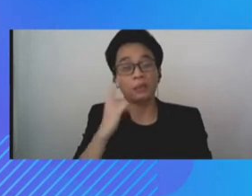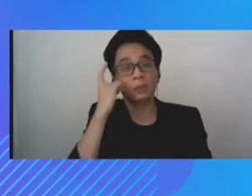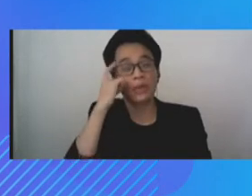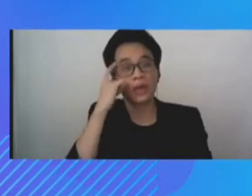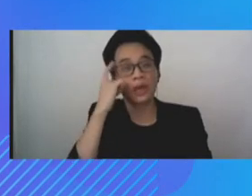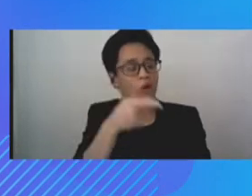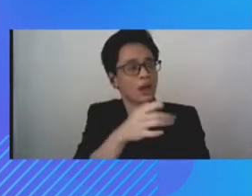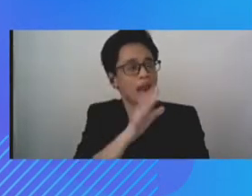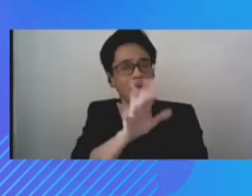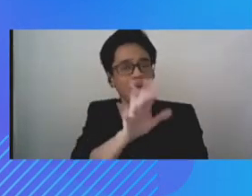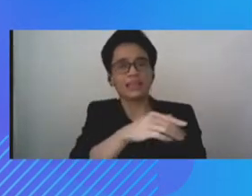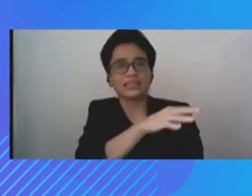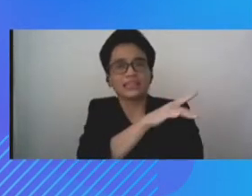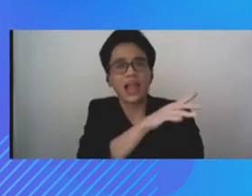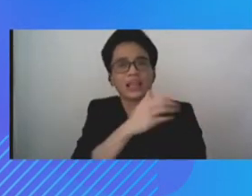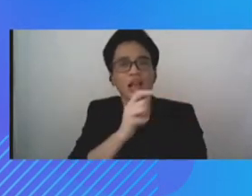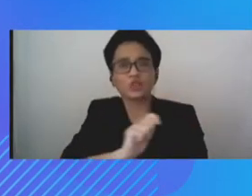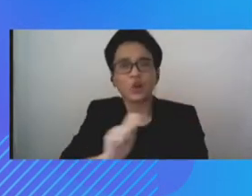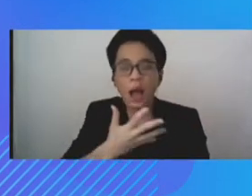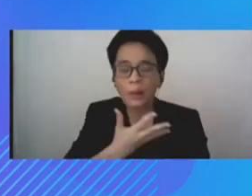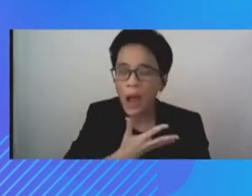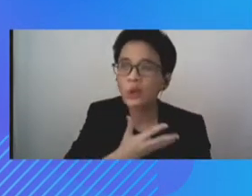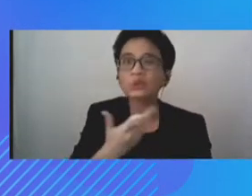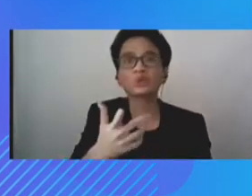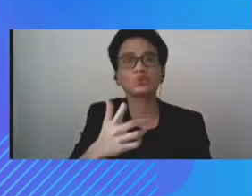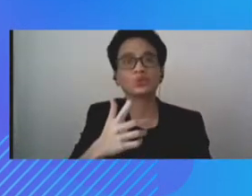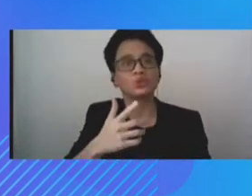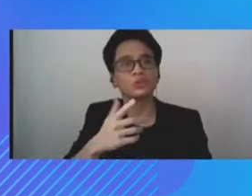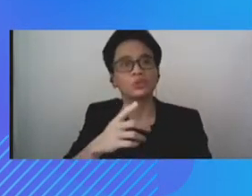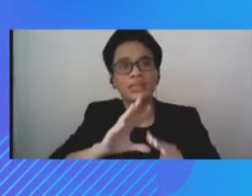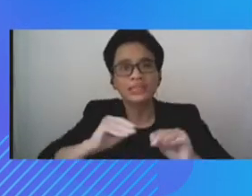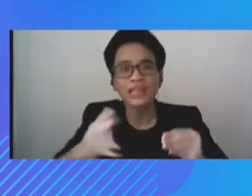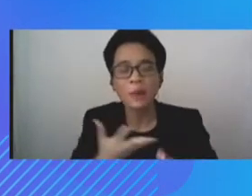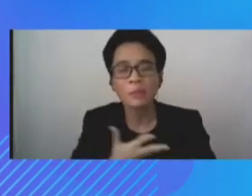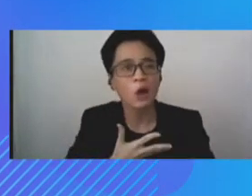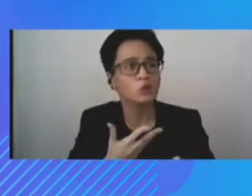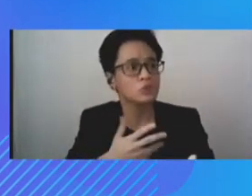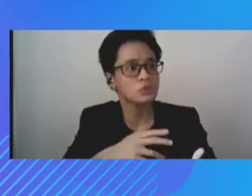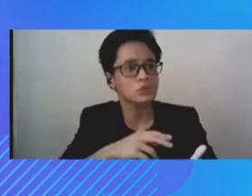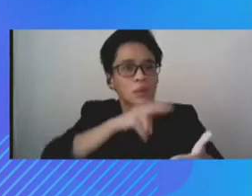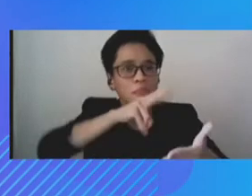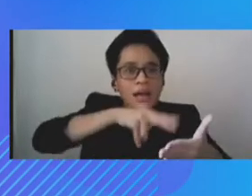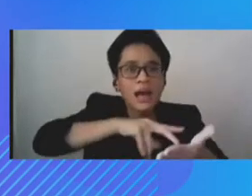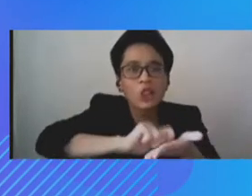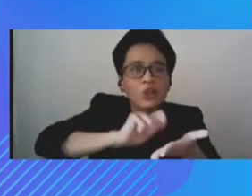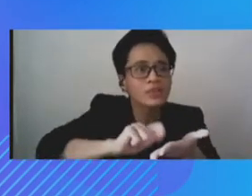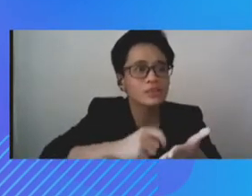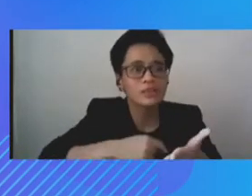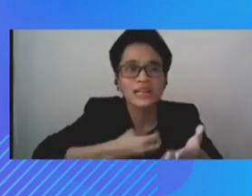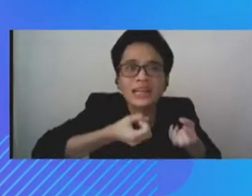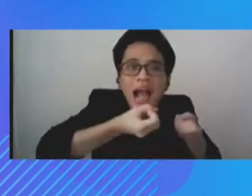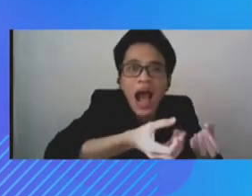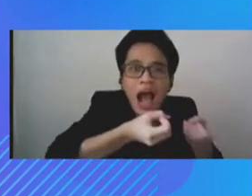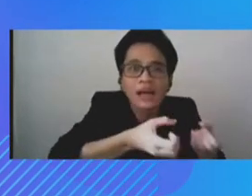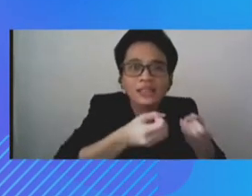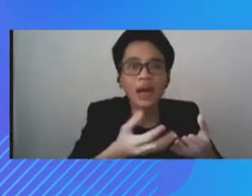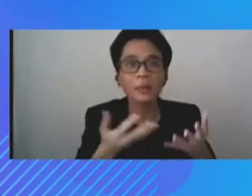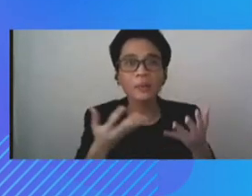nanti mau sekolah, gimana nanti mau kerja, baca tulisnya bagaimana, saya nggak tahu ngajarin dia baca tulis itu seperti apa gitu.